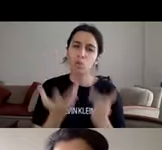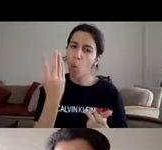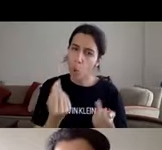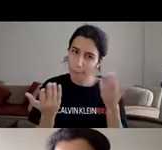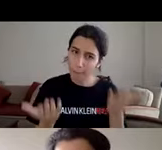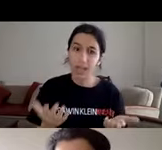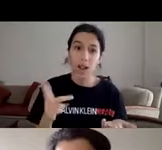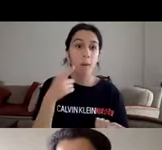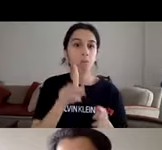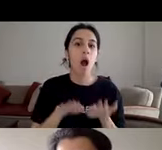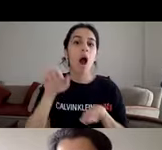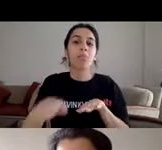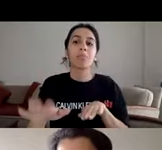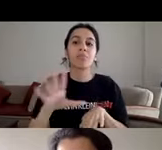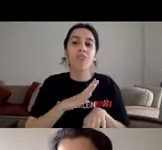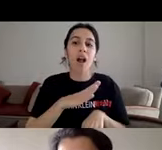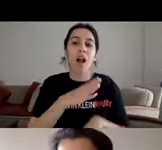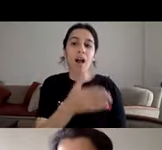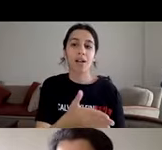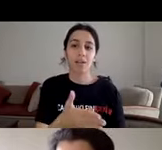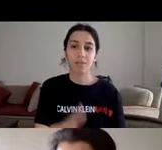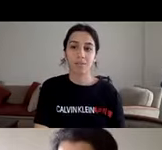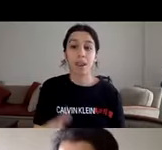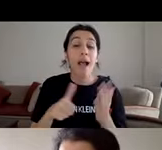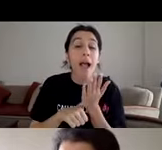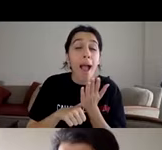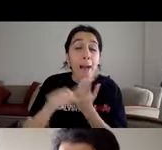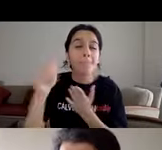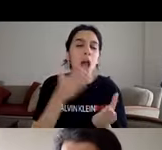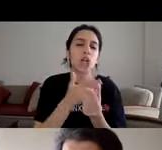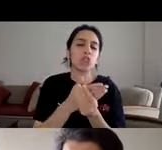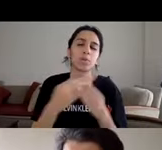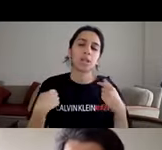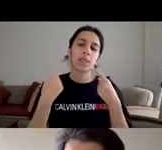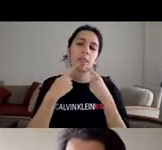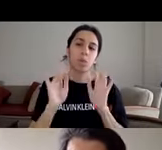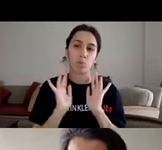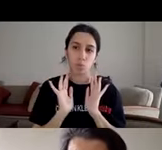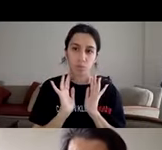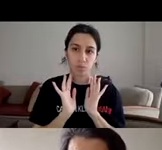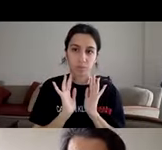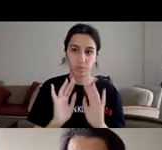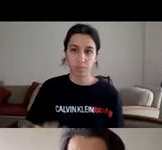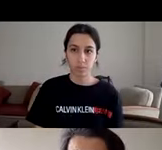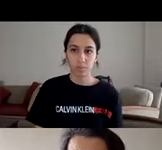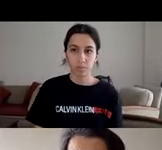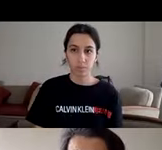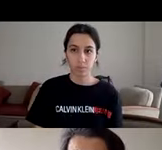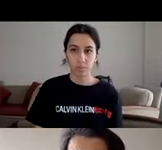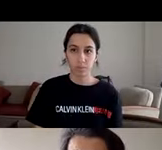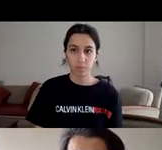adım atan şirketler. Bu platformlar tamamen erişilebilirdir demiyorum. Bu arada şunu da söyleyeyim. Standartlara